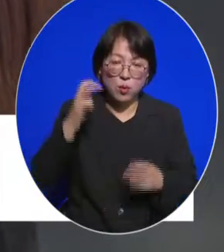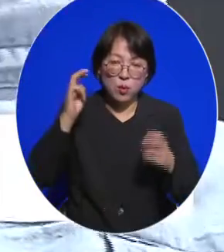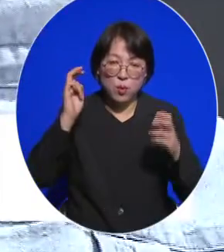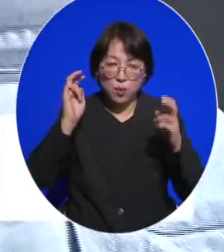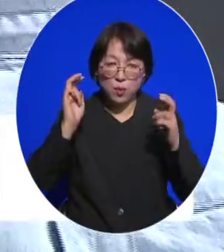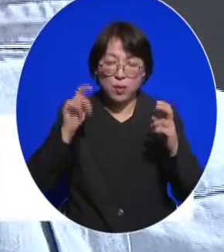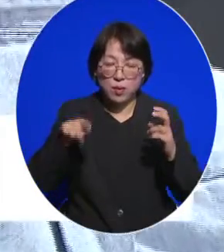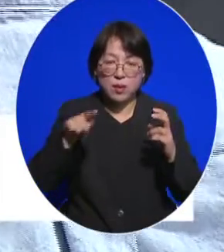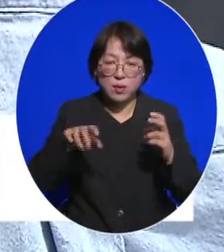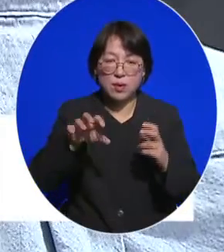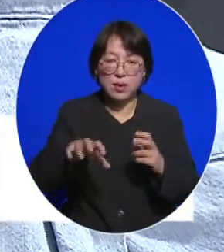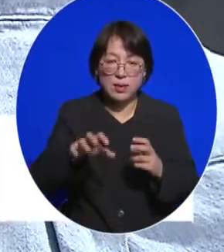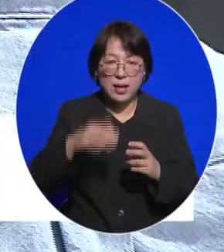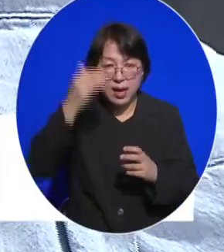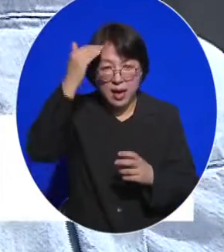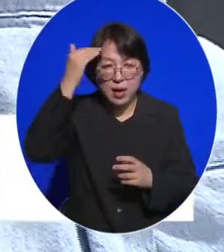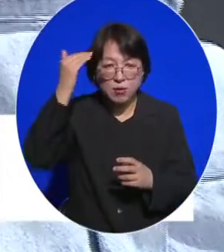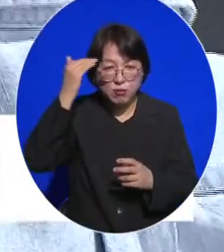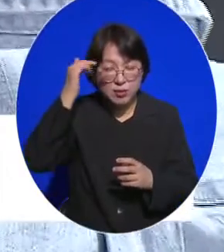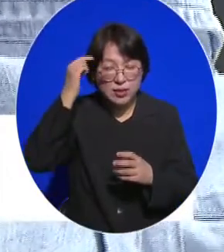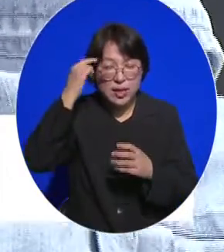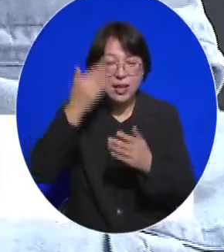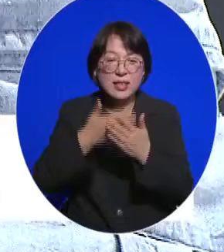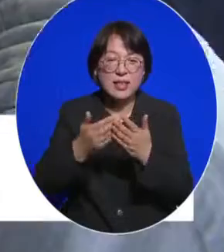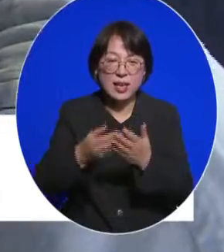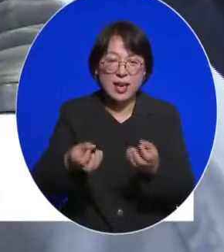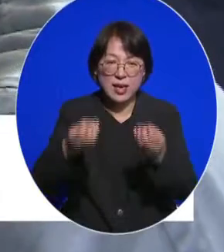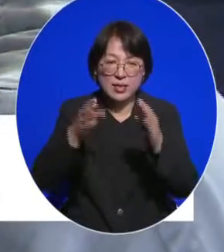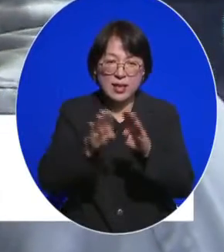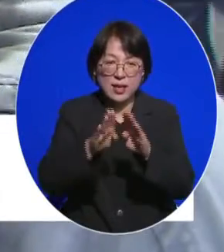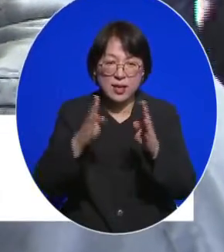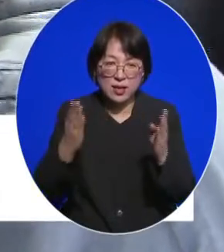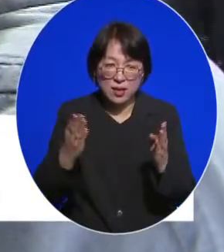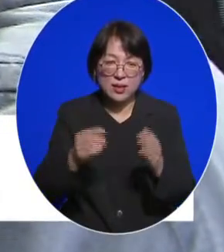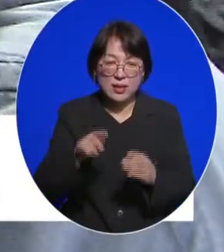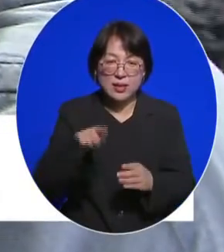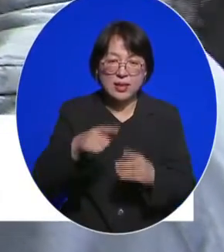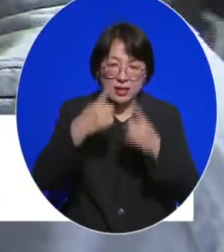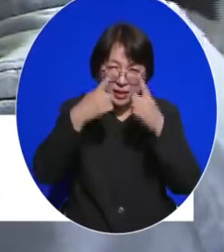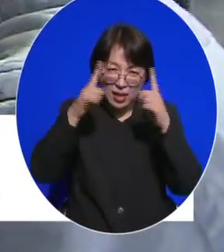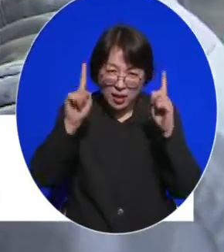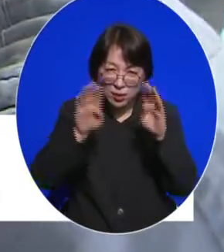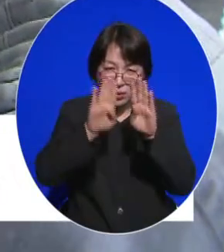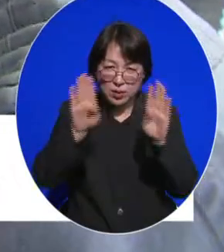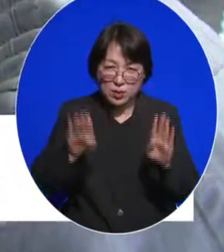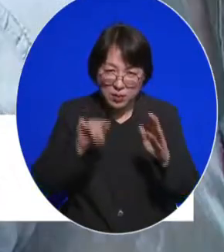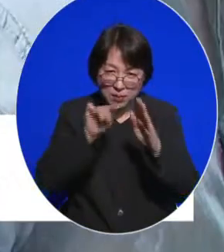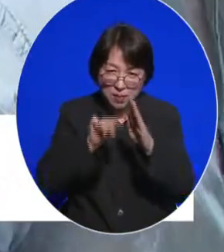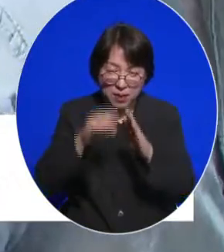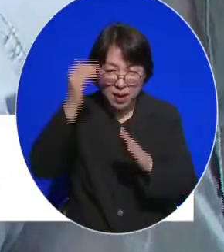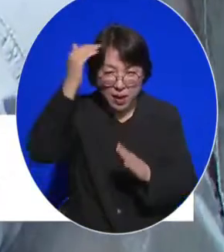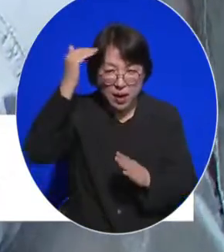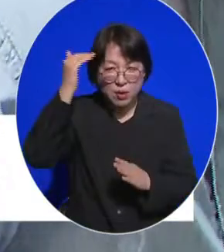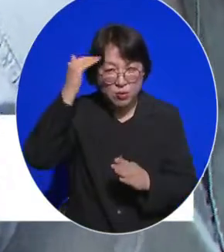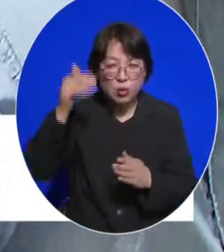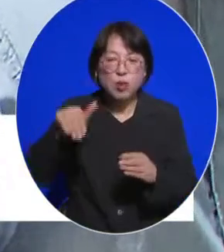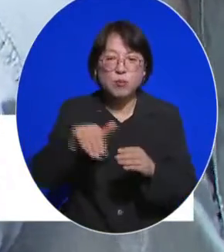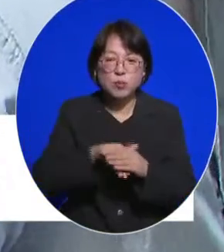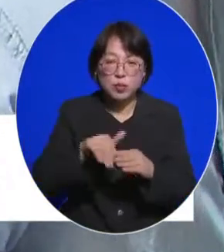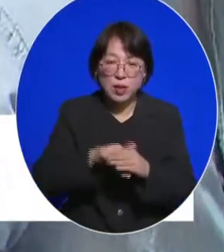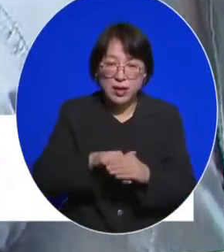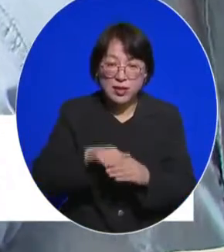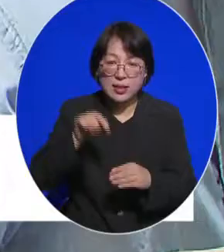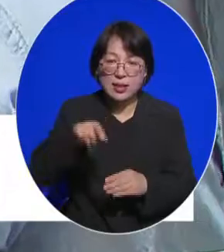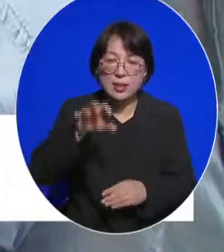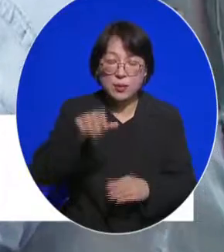한국 입체적 상상 행사가 열립니다. 과나후아토 대학교 전시관에 방문하면 한류 콘텐츠를 마치 현장에 간